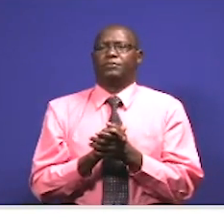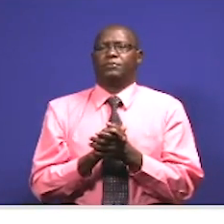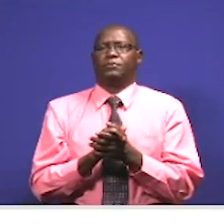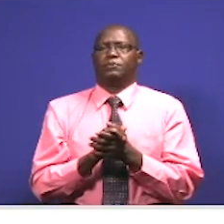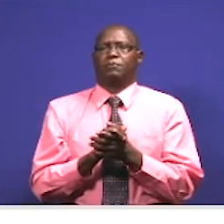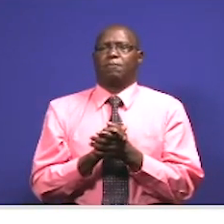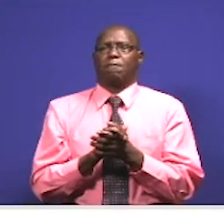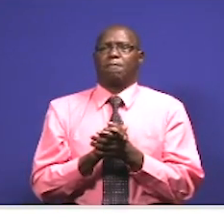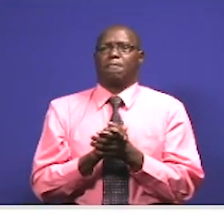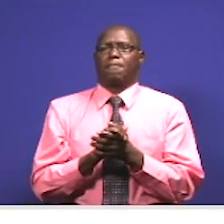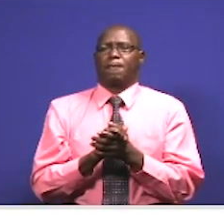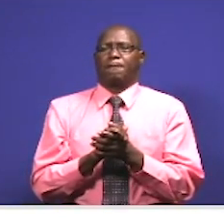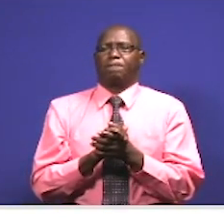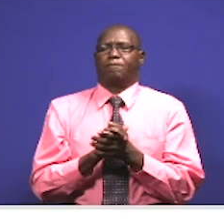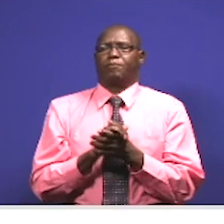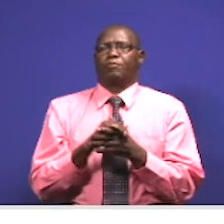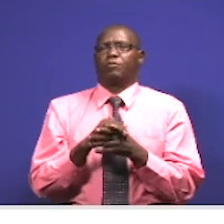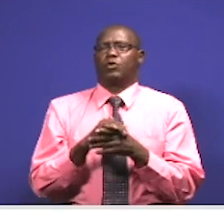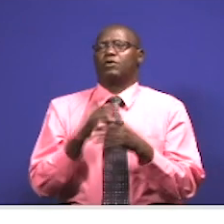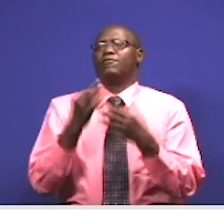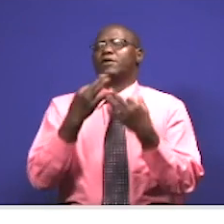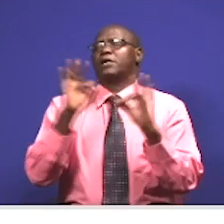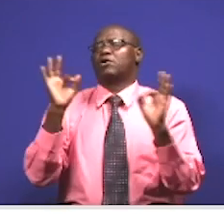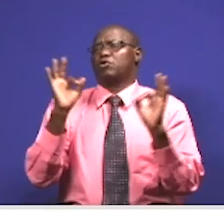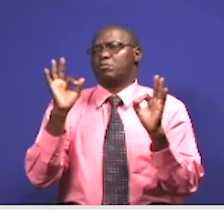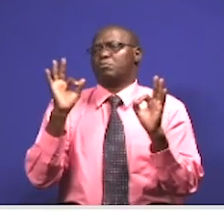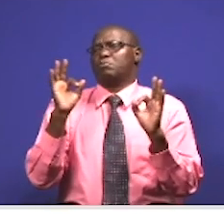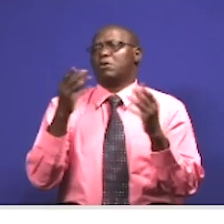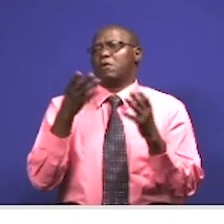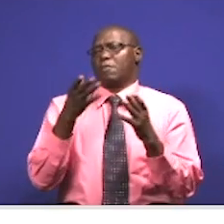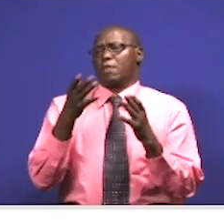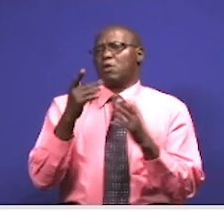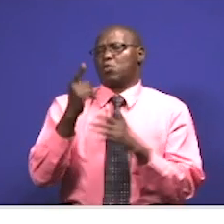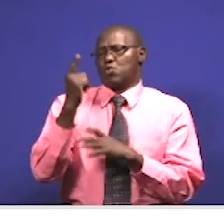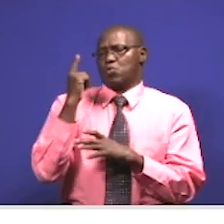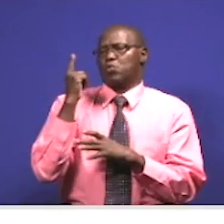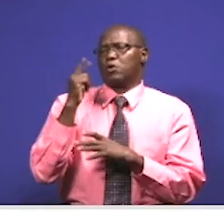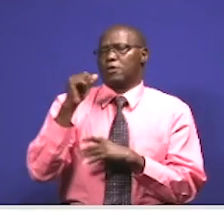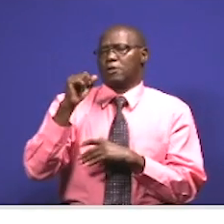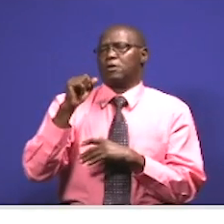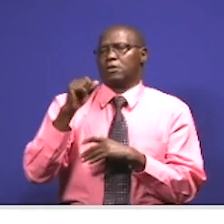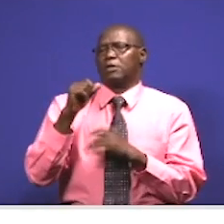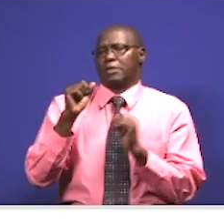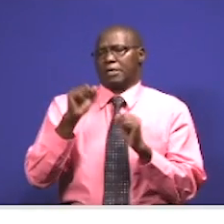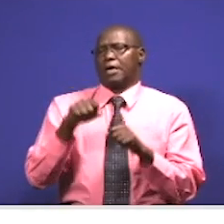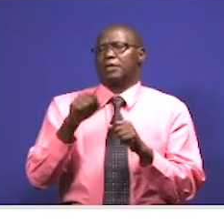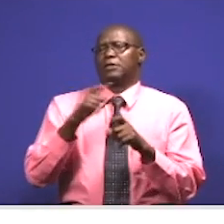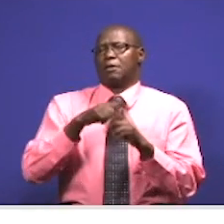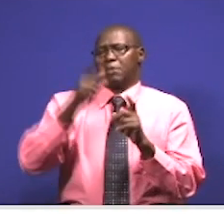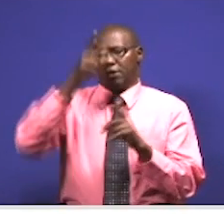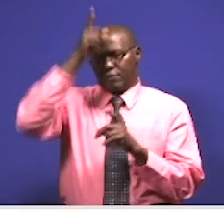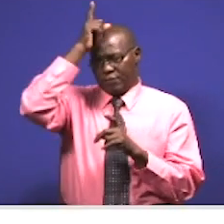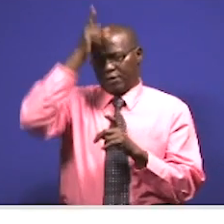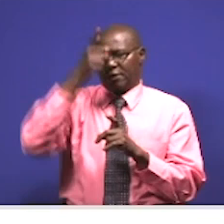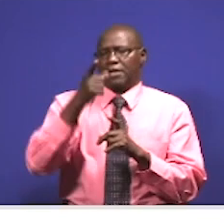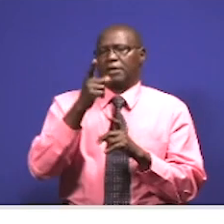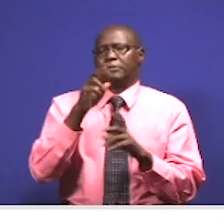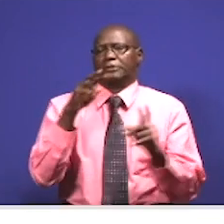upo waonekana kuwa kisheria ndio, lakini mashinani ama kijijini, uhuru huo waonekana ni